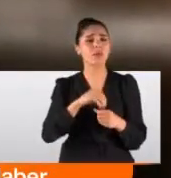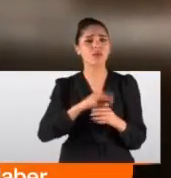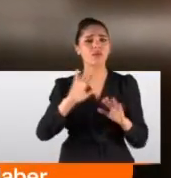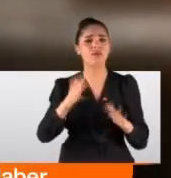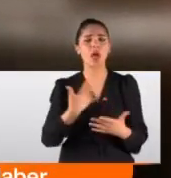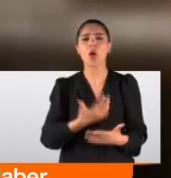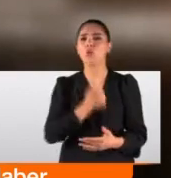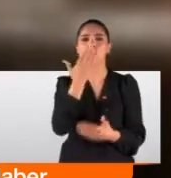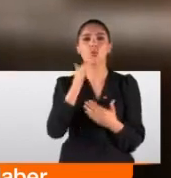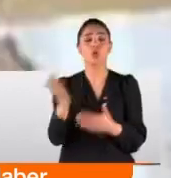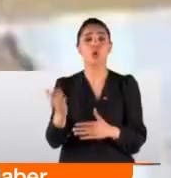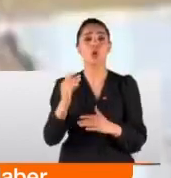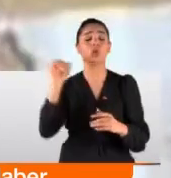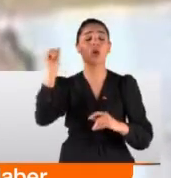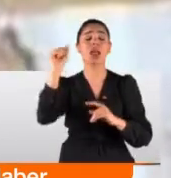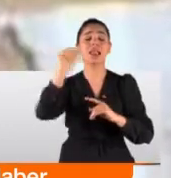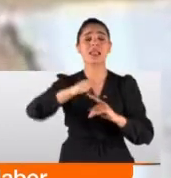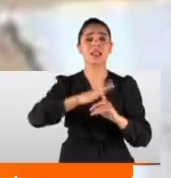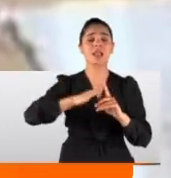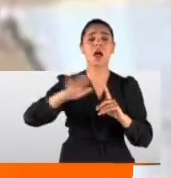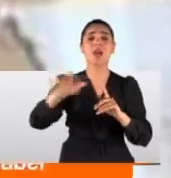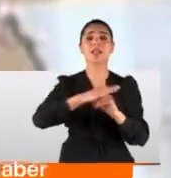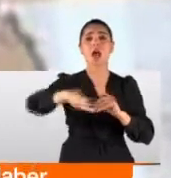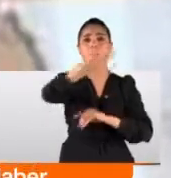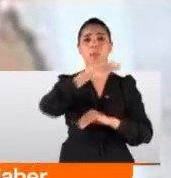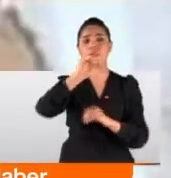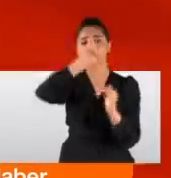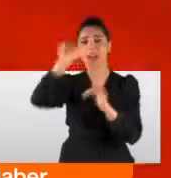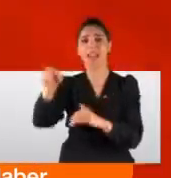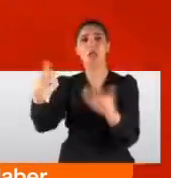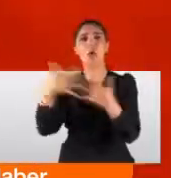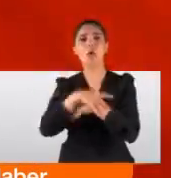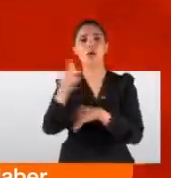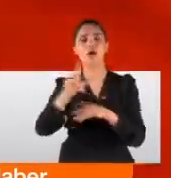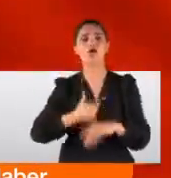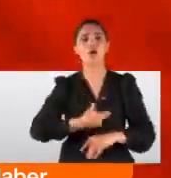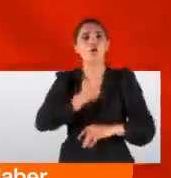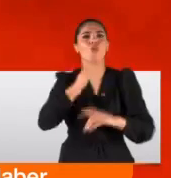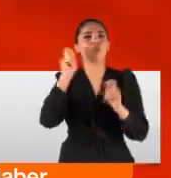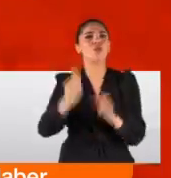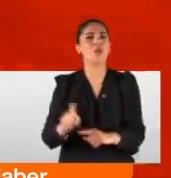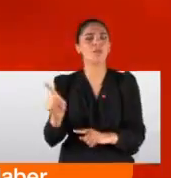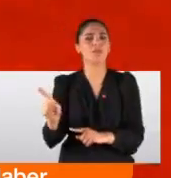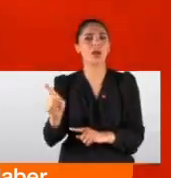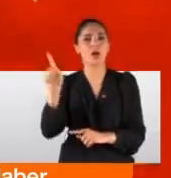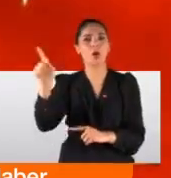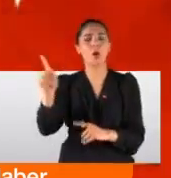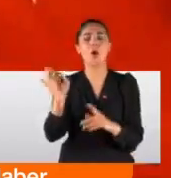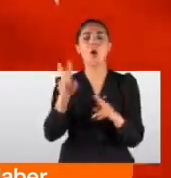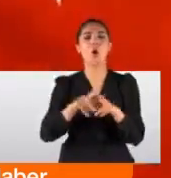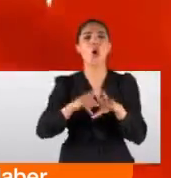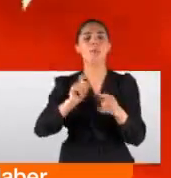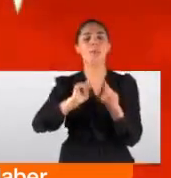de keder. Hainlerin memleket üzerine kabus gibi çöktüğü gecede umut ışığını yaktı. O